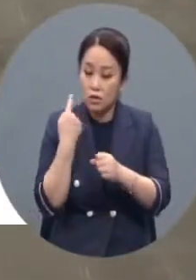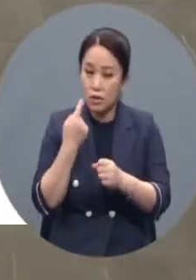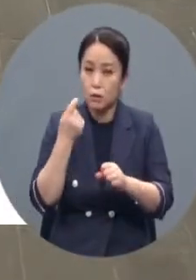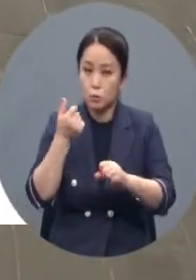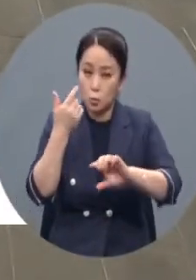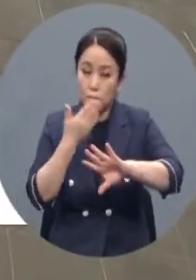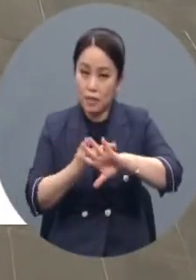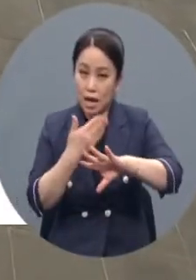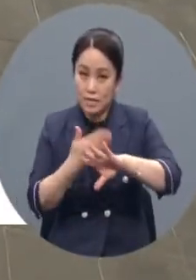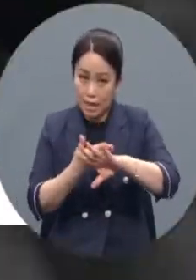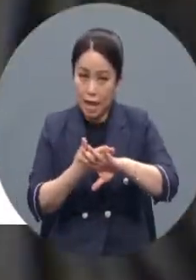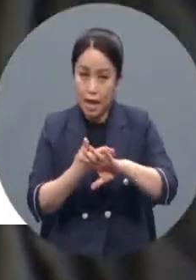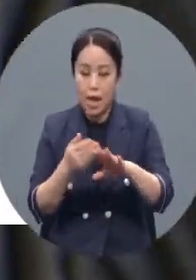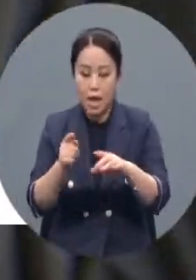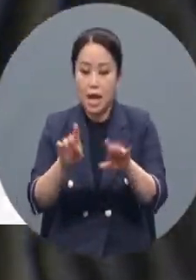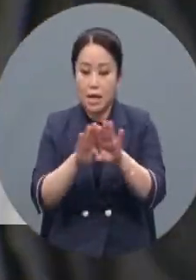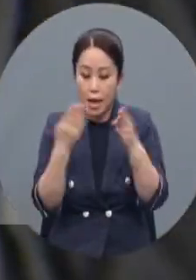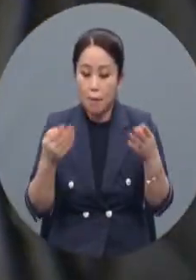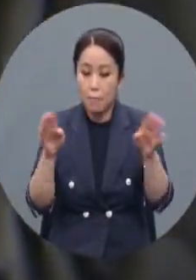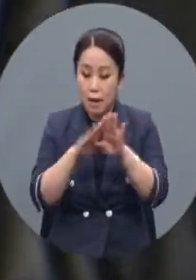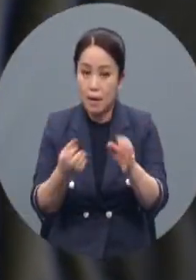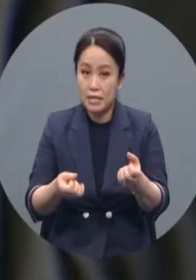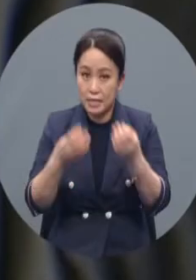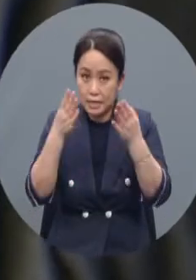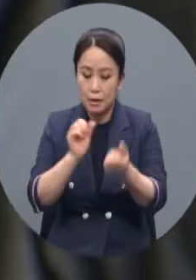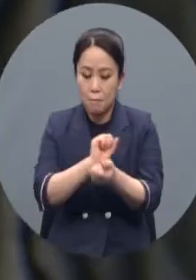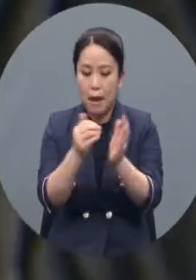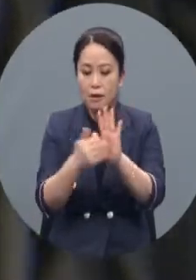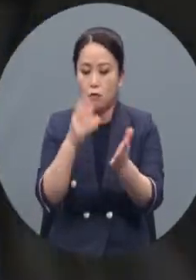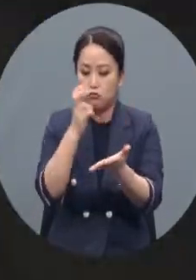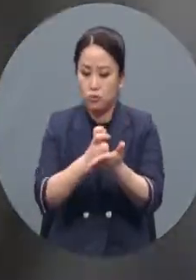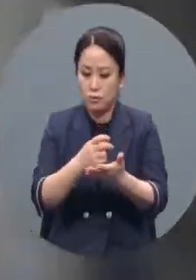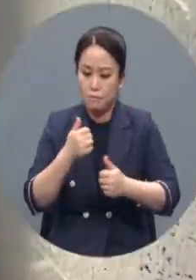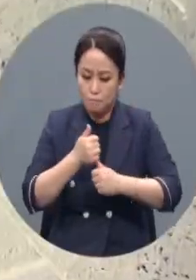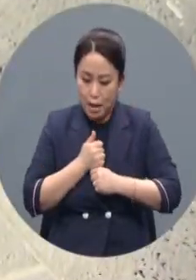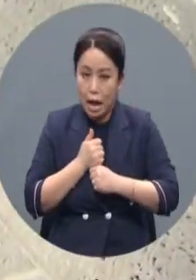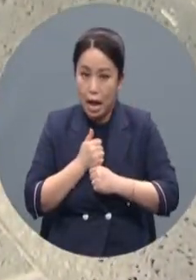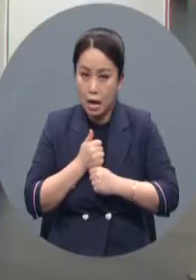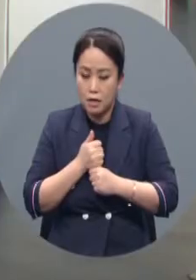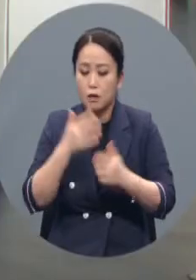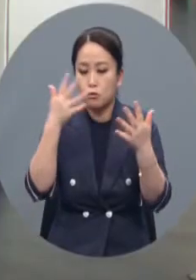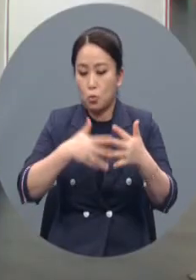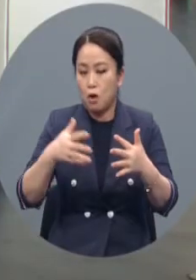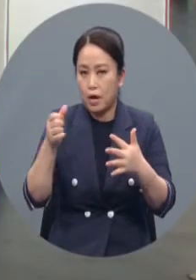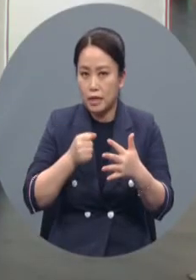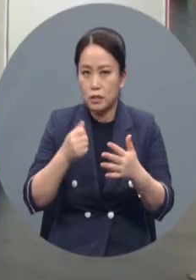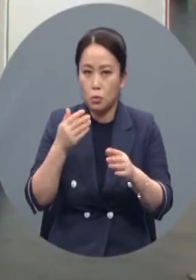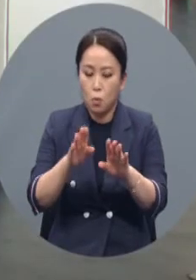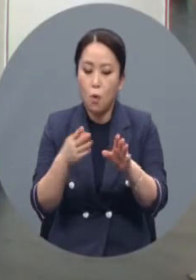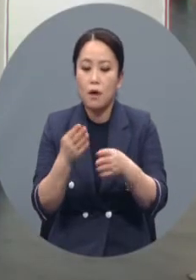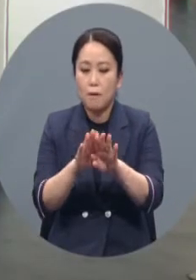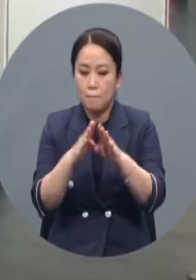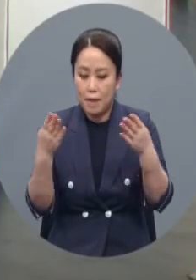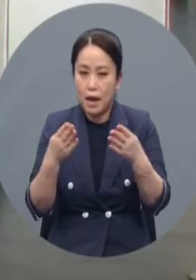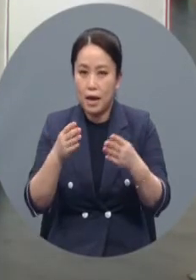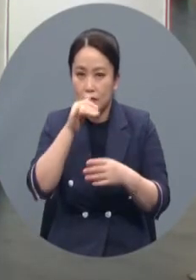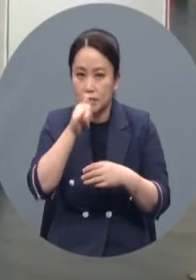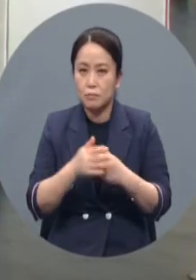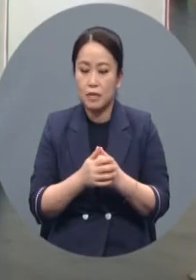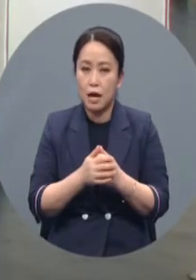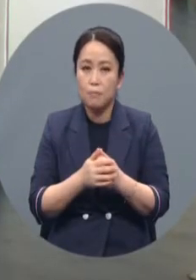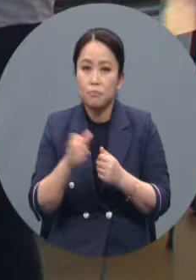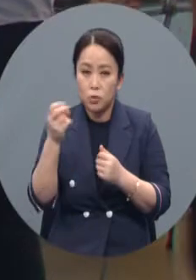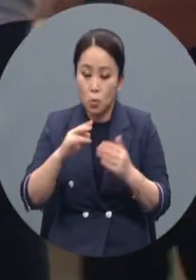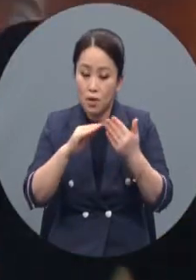개폐막식은 방역수칙 준수를 전제로 오프라인으로 이뤄집니다. 또 초청작들은 극장 상영을 원칙으로 영화의 전당뿐